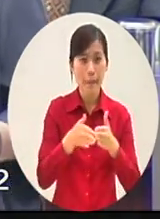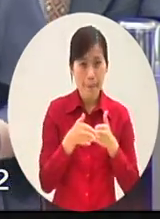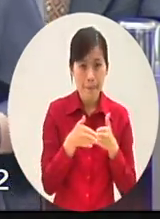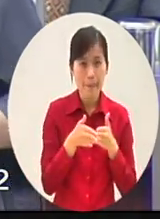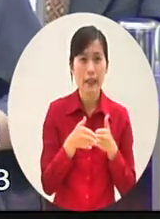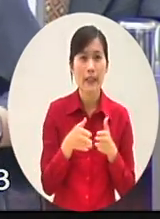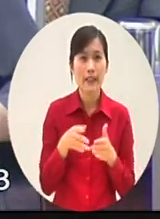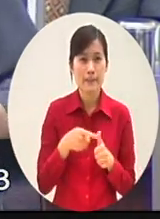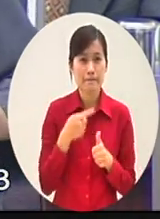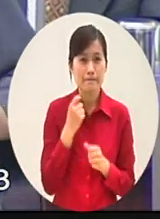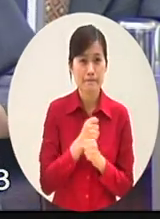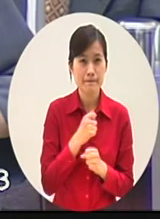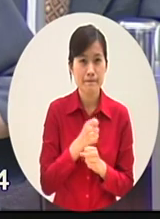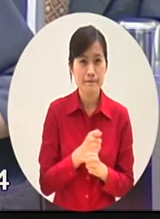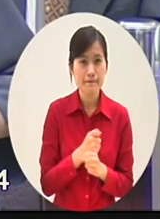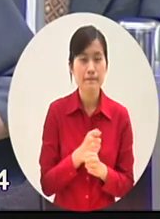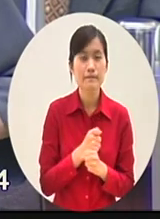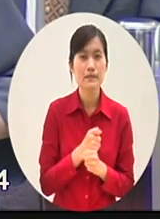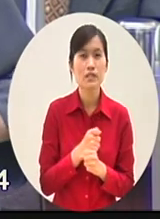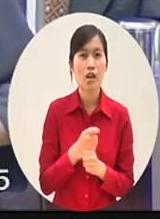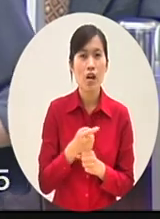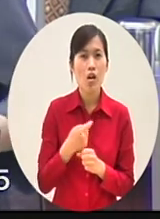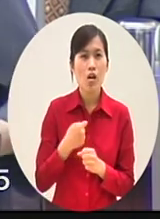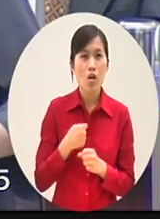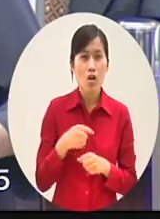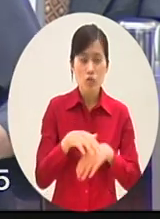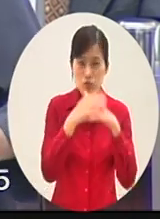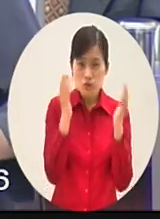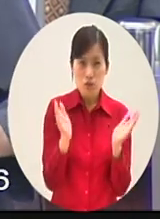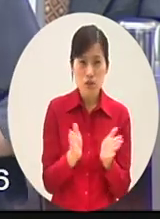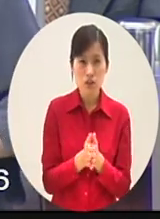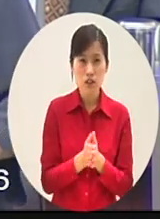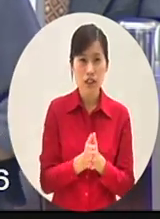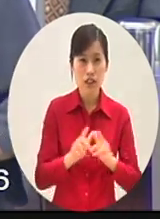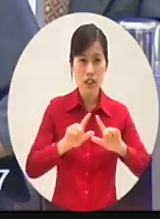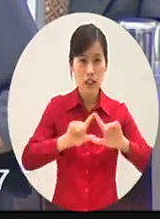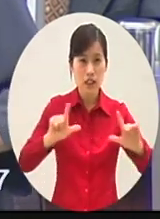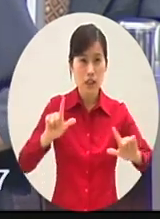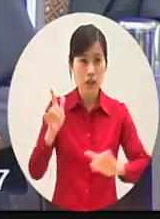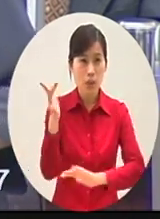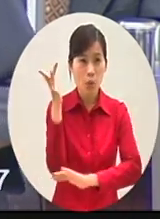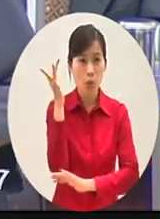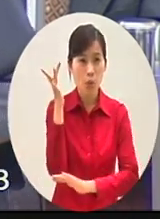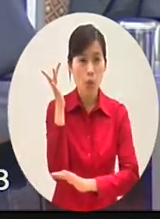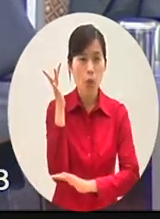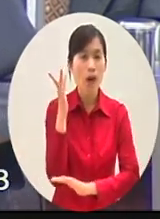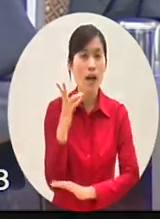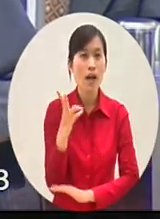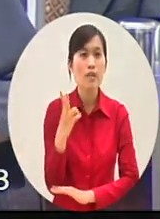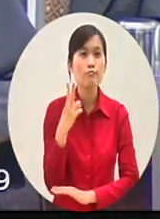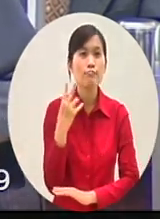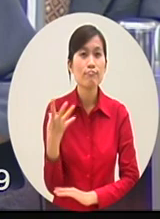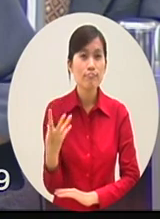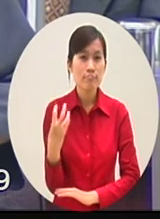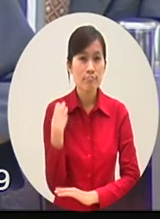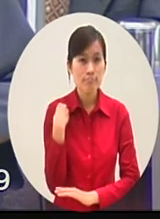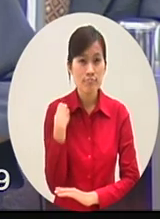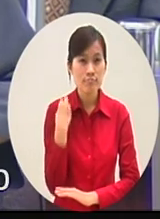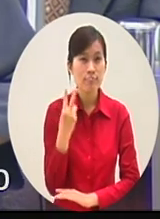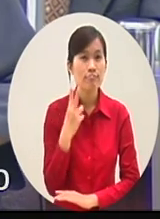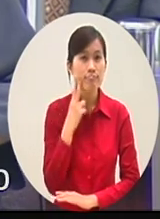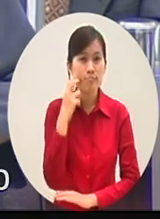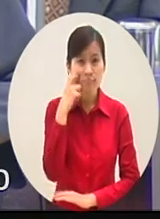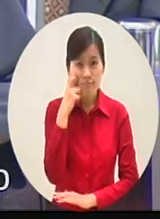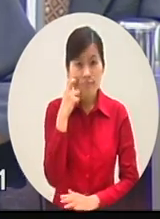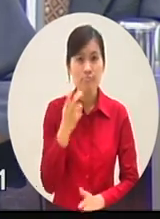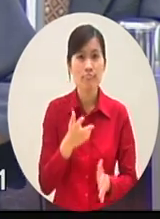讲，伫迄个规个咱迄个大邱地区迄个铁桥，吼、哦，我有前些日子，